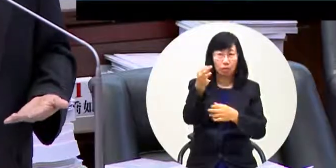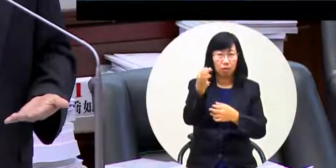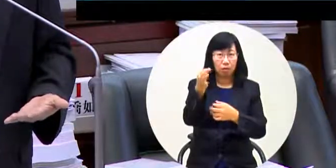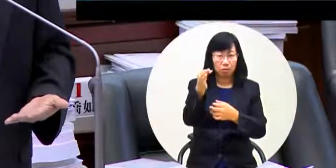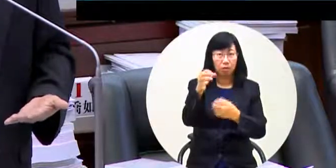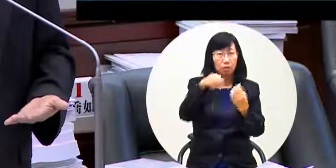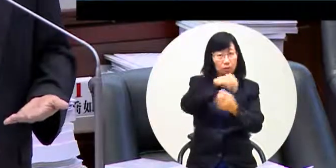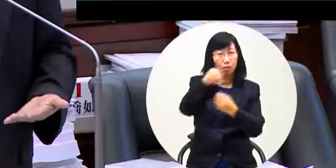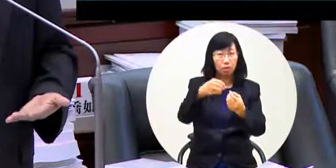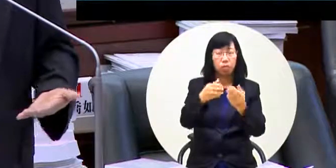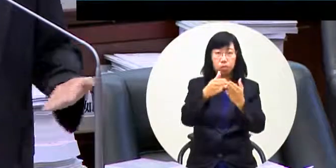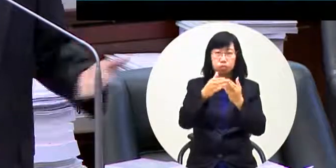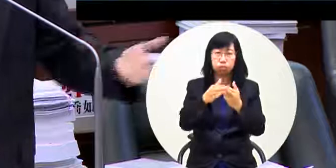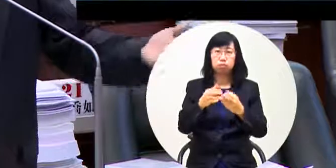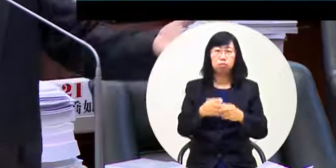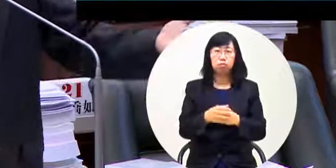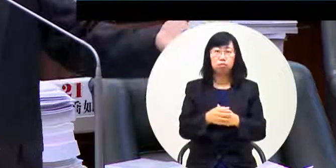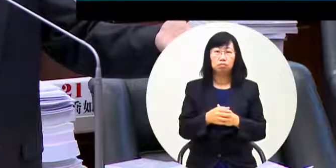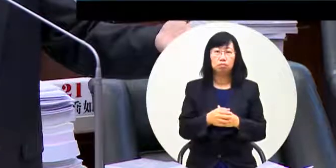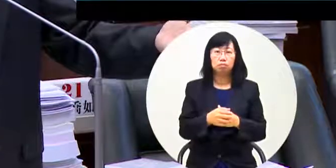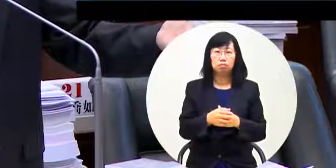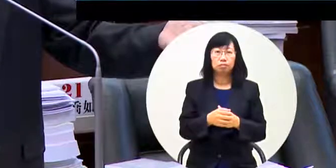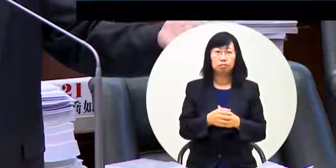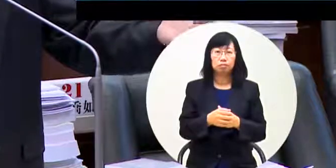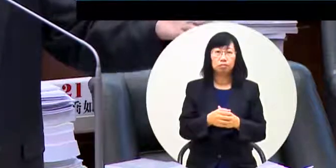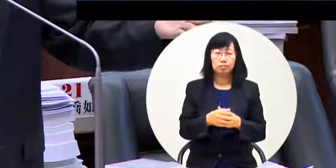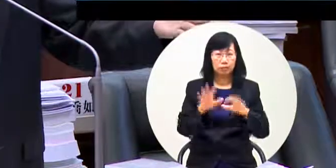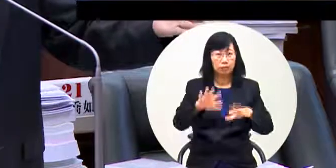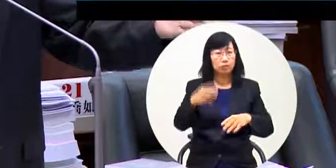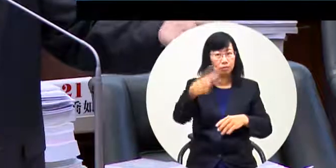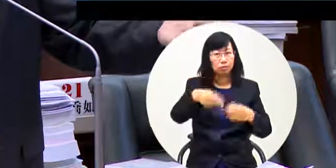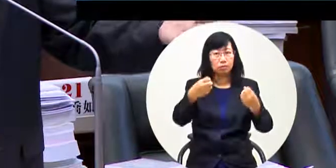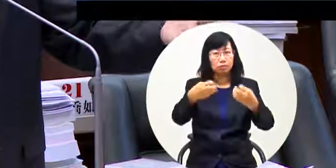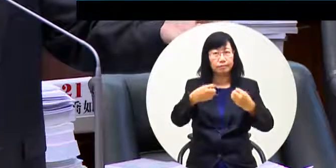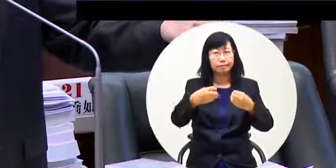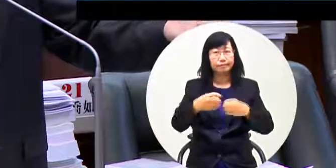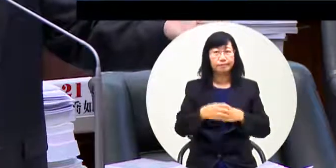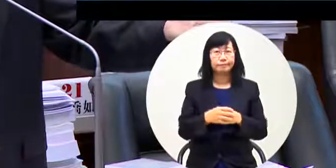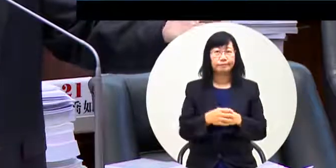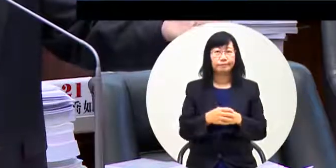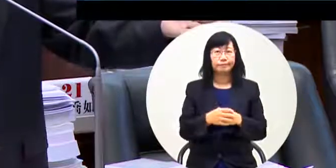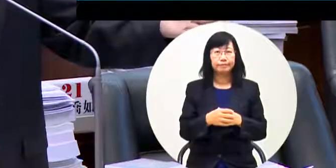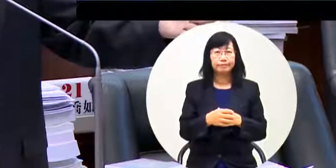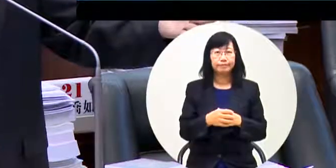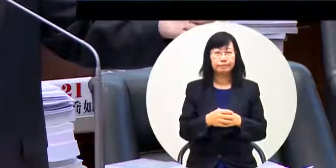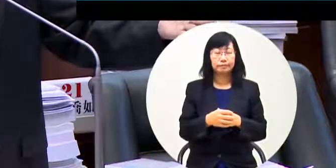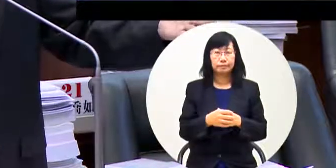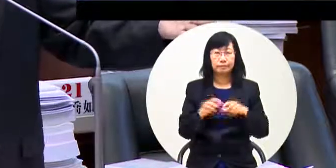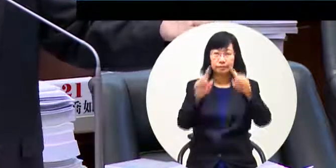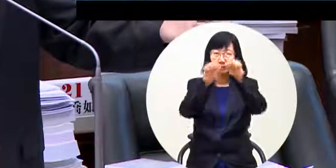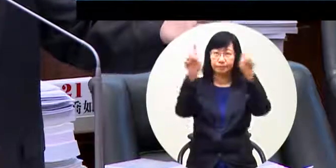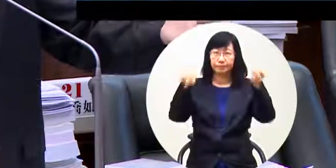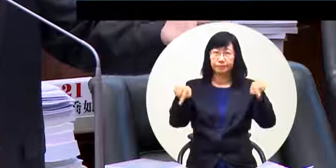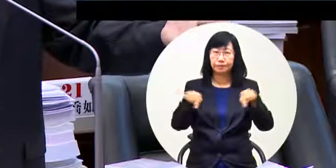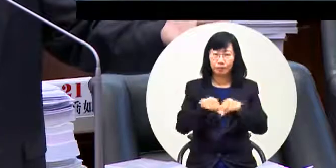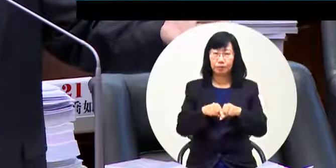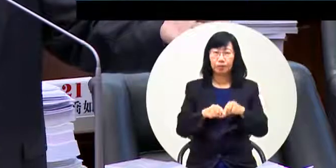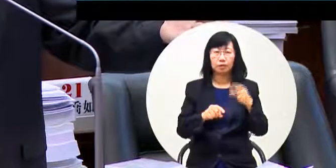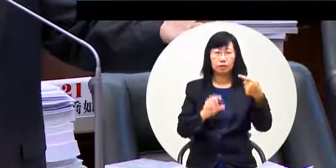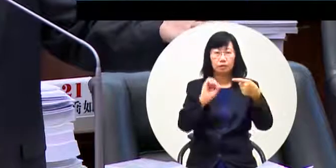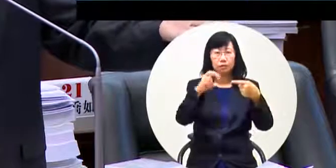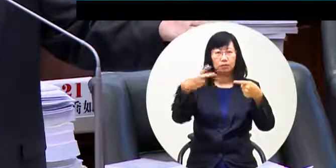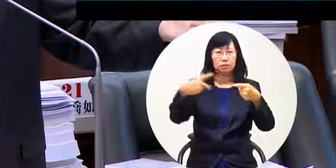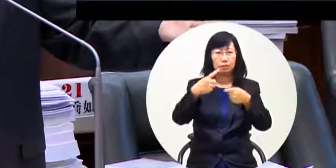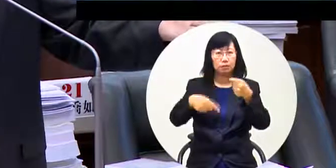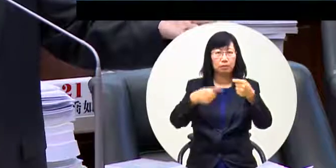我们再来谈。南京嘛是，这是我那时候调查102年一个数据，